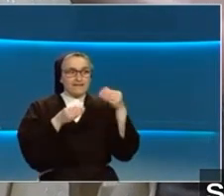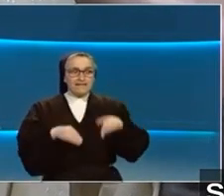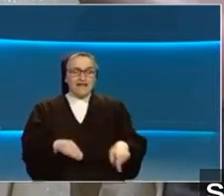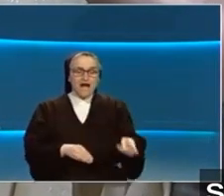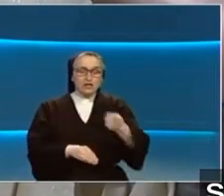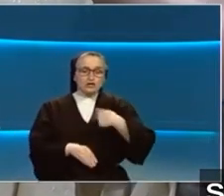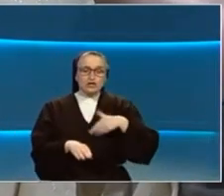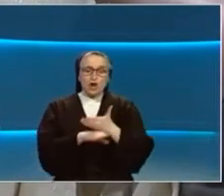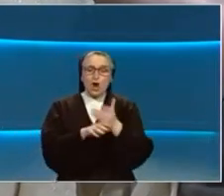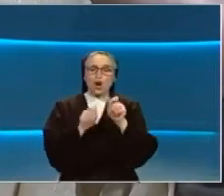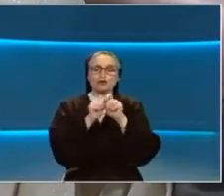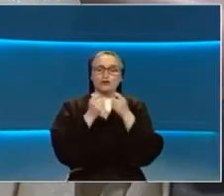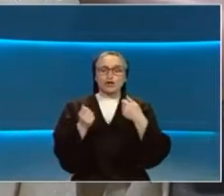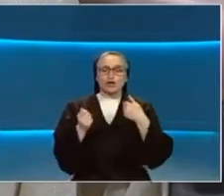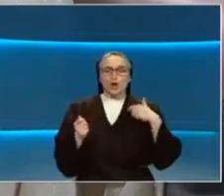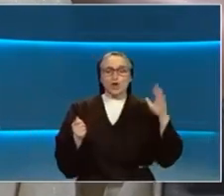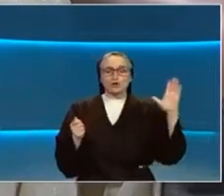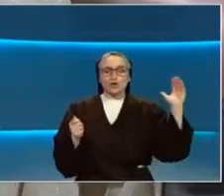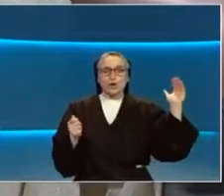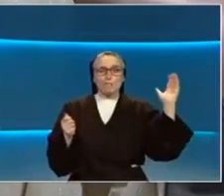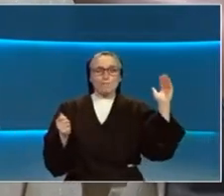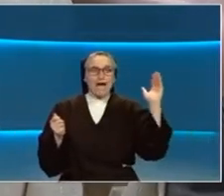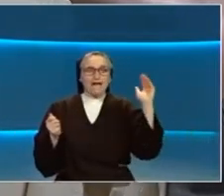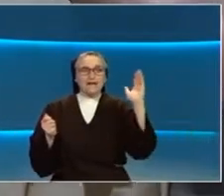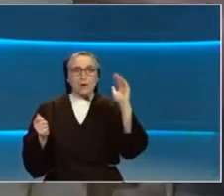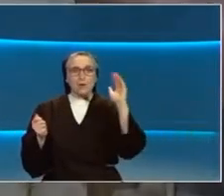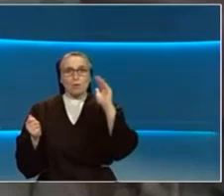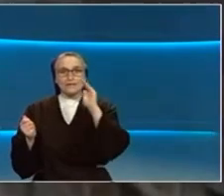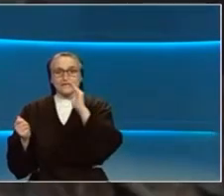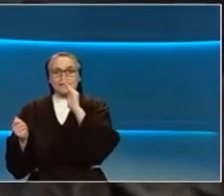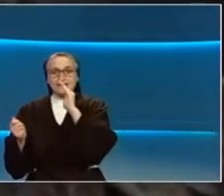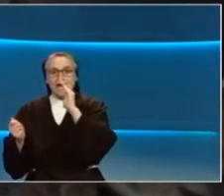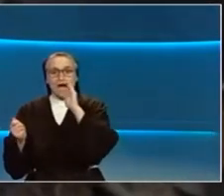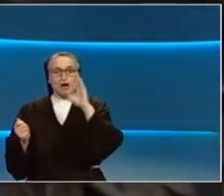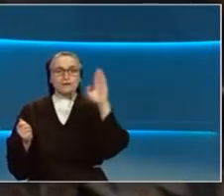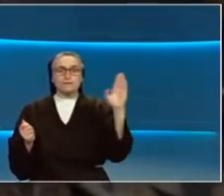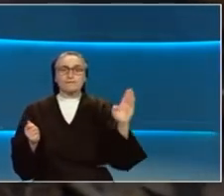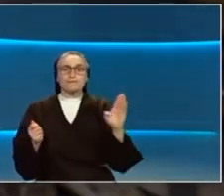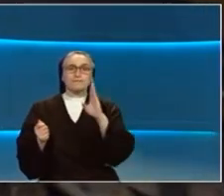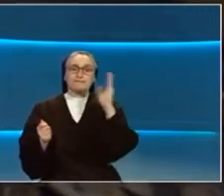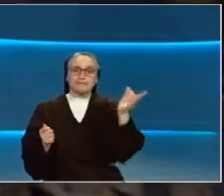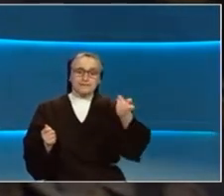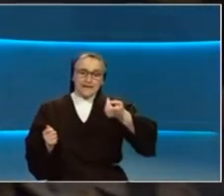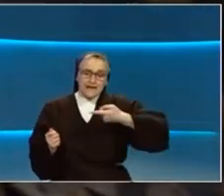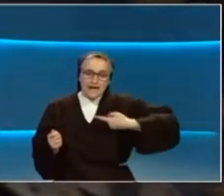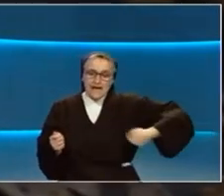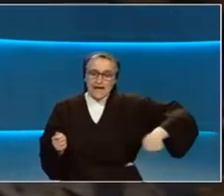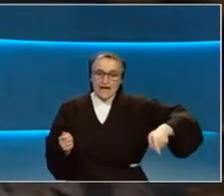Thank you.